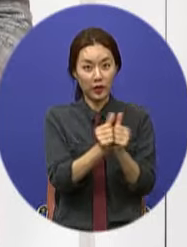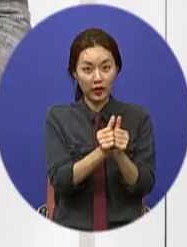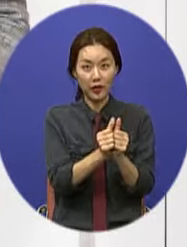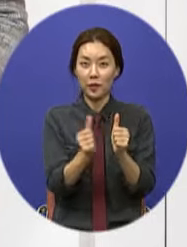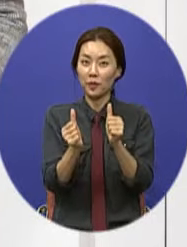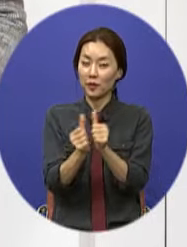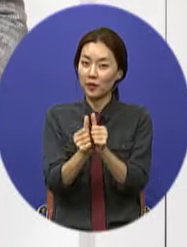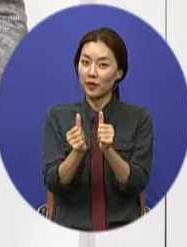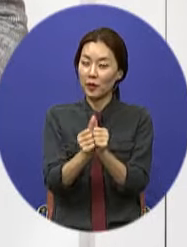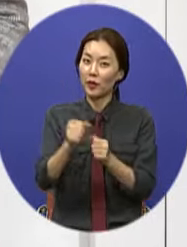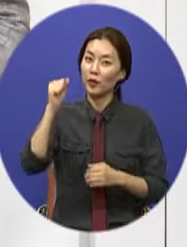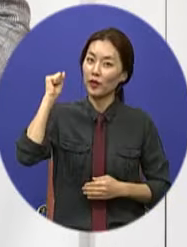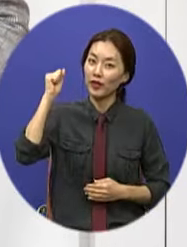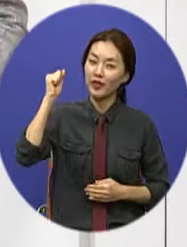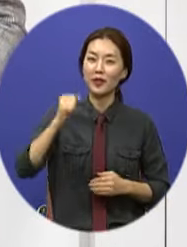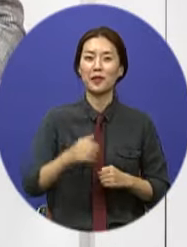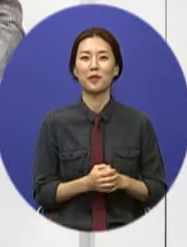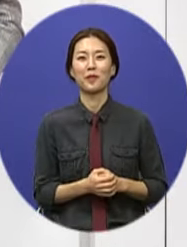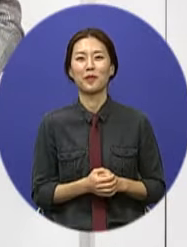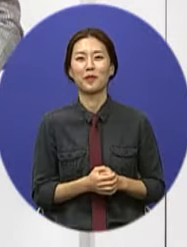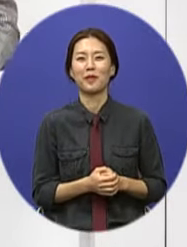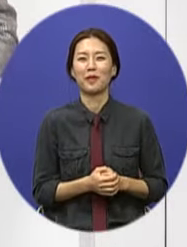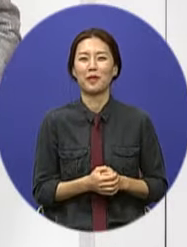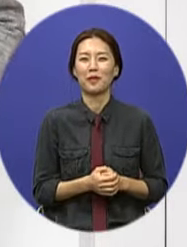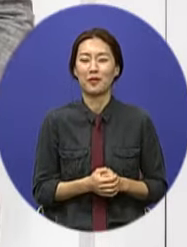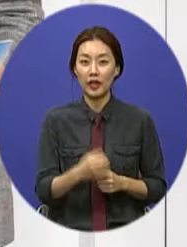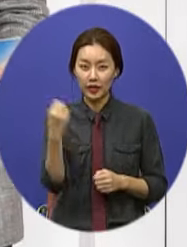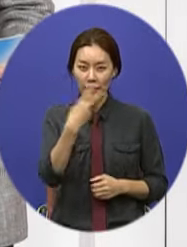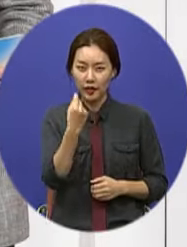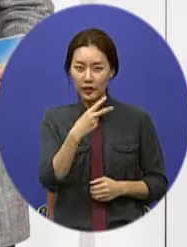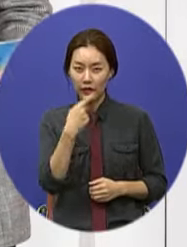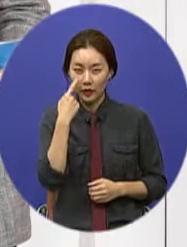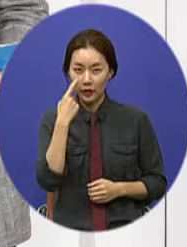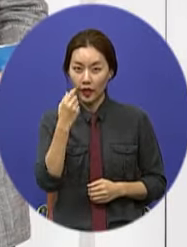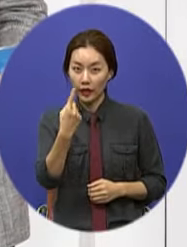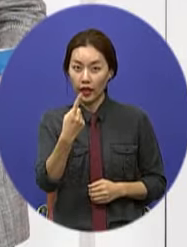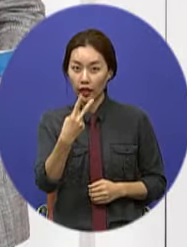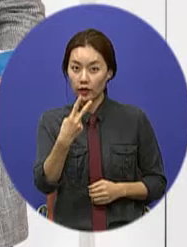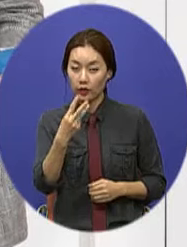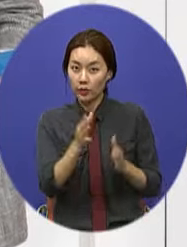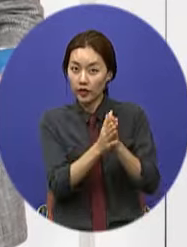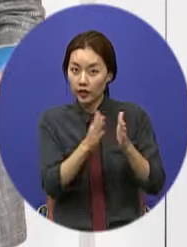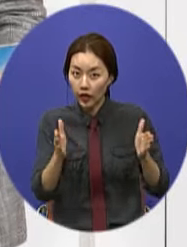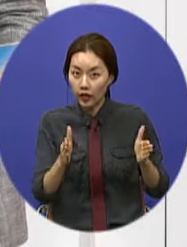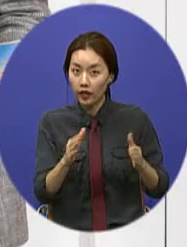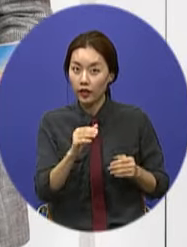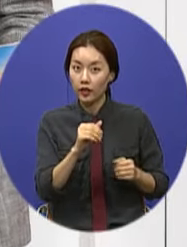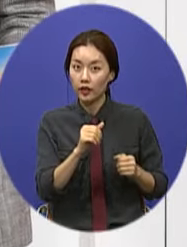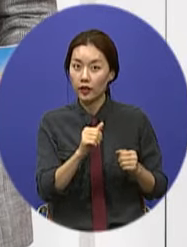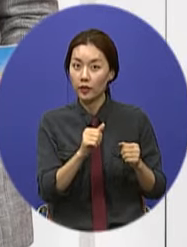이철민 화이팅. 화이팅. 자 다시 합시다. 하나 둘 시작.